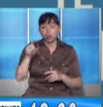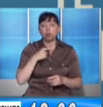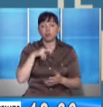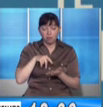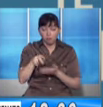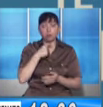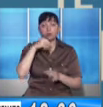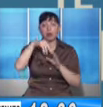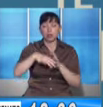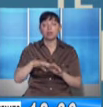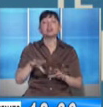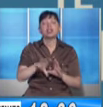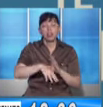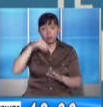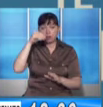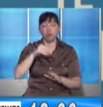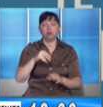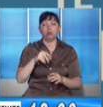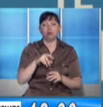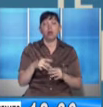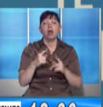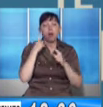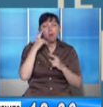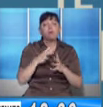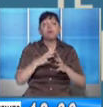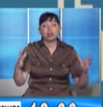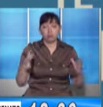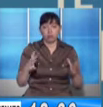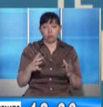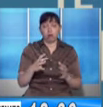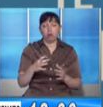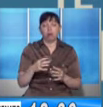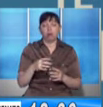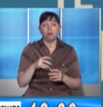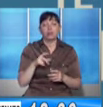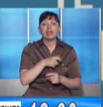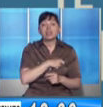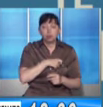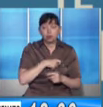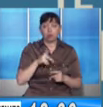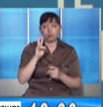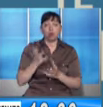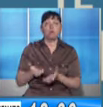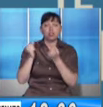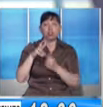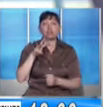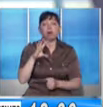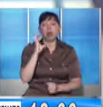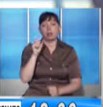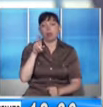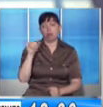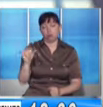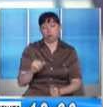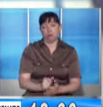vota pentru o majoritate parlamentară integră, cu viziuni aliniate celei pe care le are doamna președinte Maia Sandu. Da, eu vă